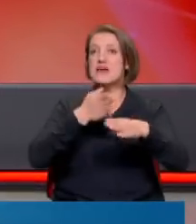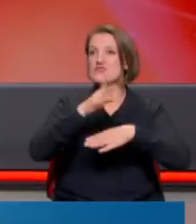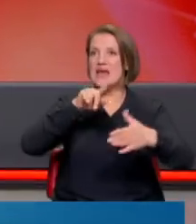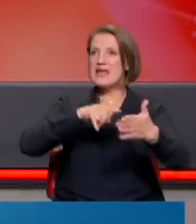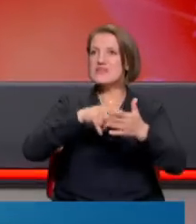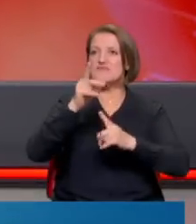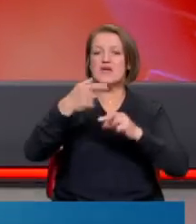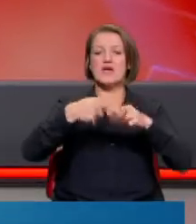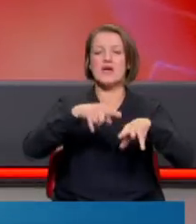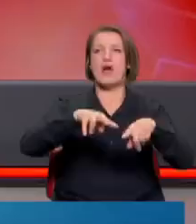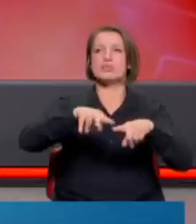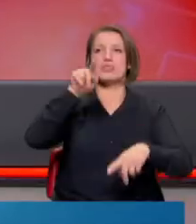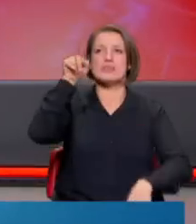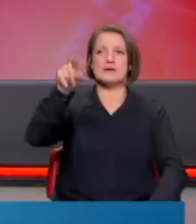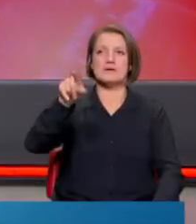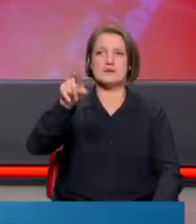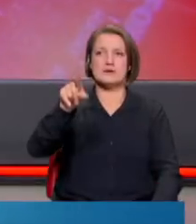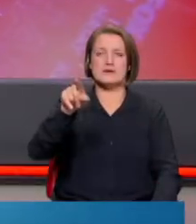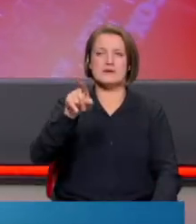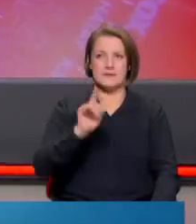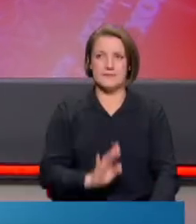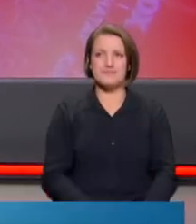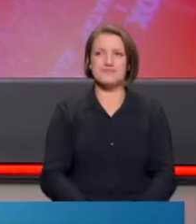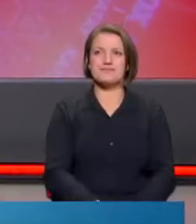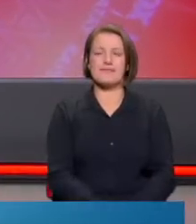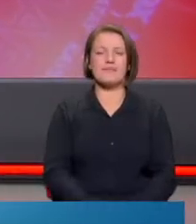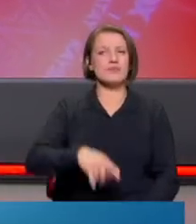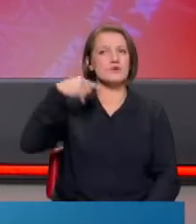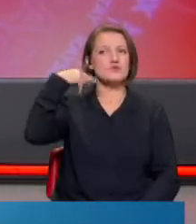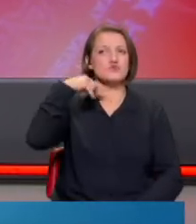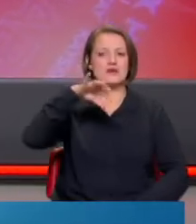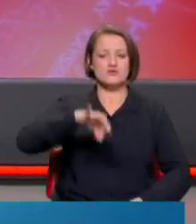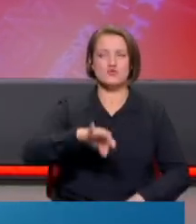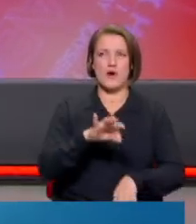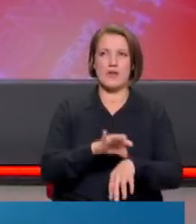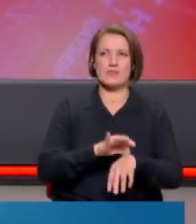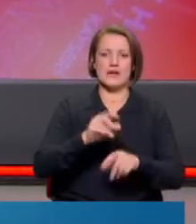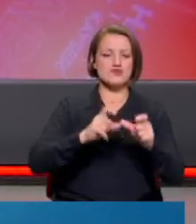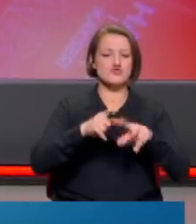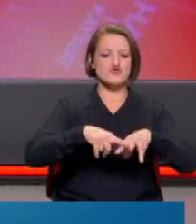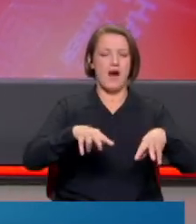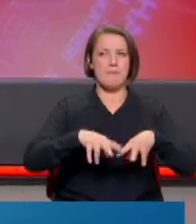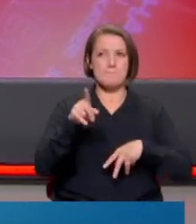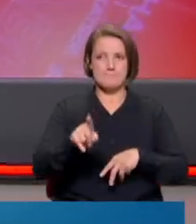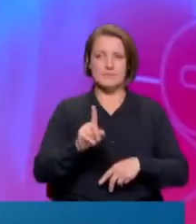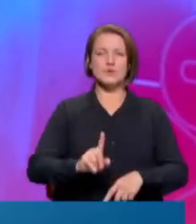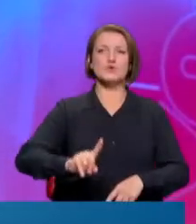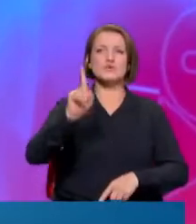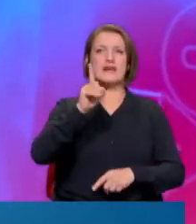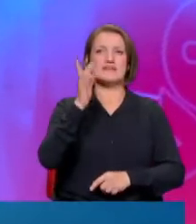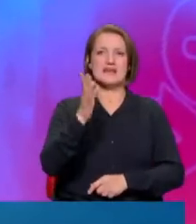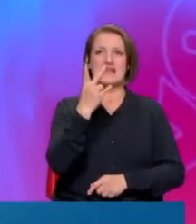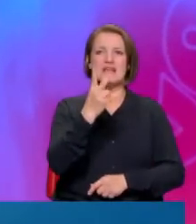ABD'nin hedefi bu ve ABD'nin hedefi İran olunca Suriye'de şu anda şurada Şam var kuzeyde Halep var